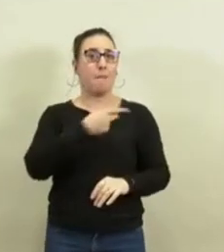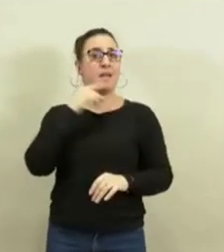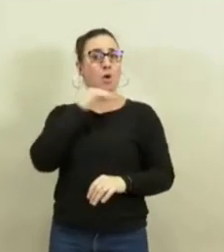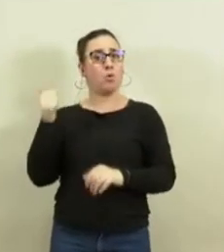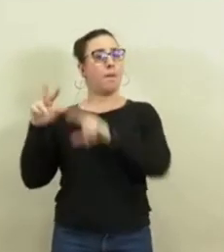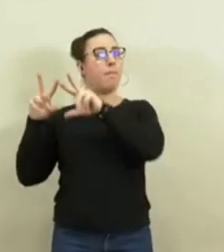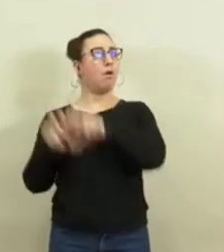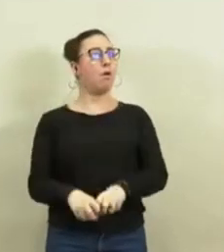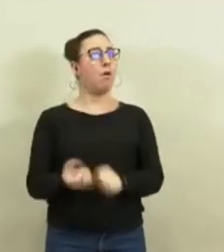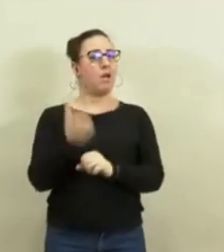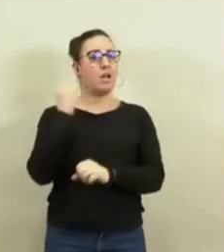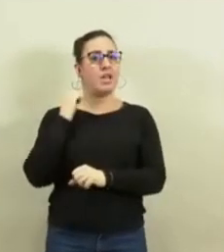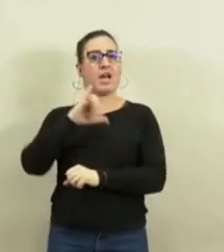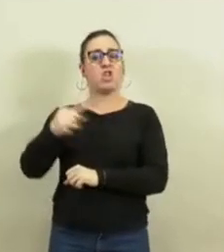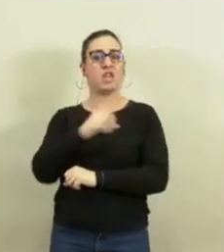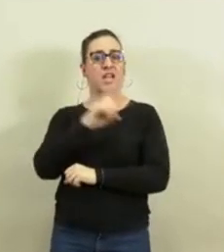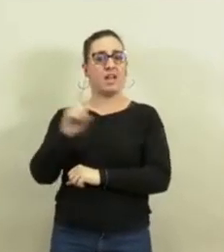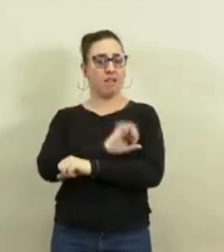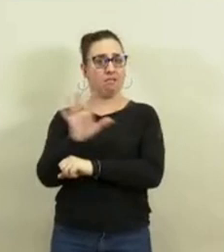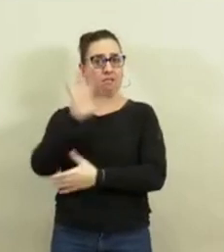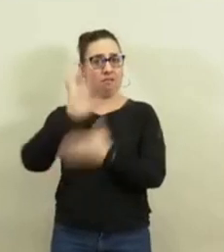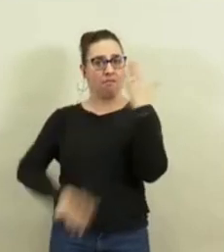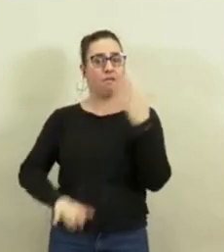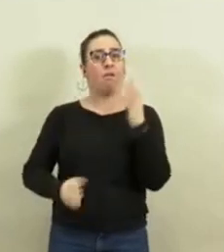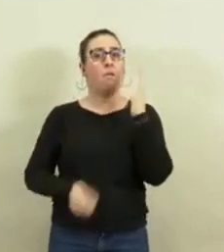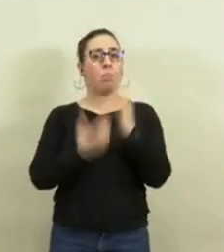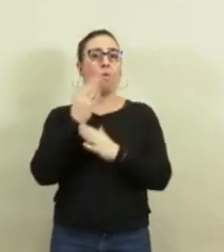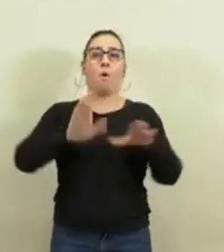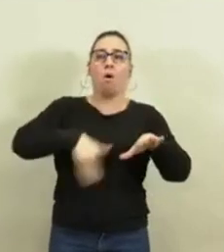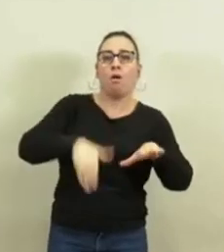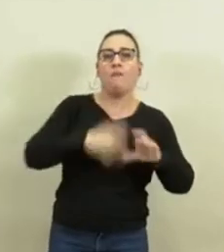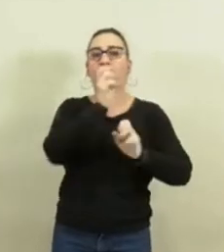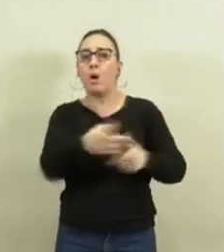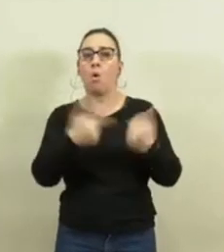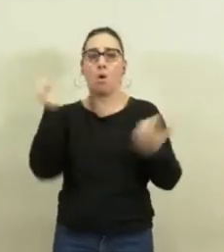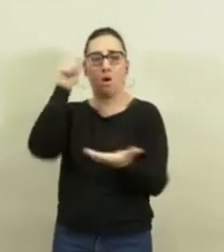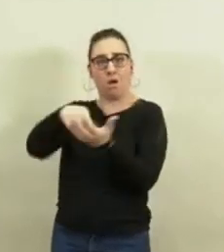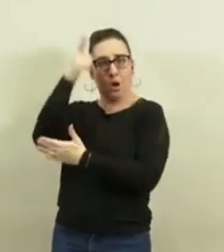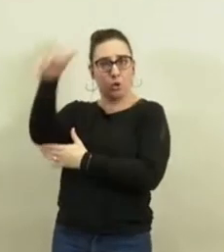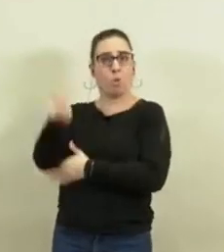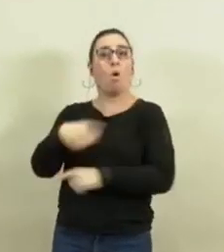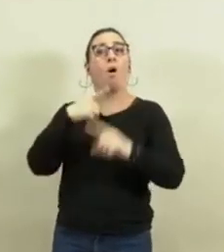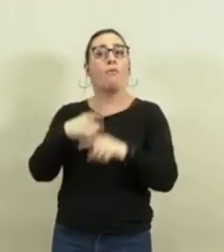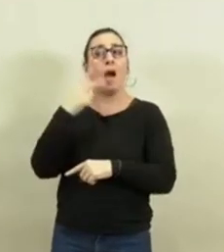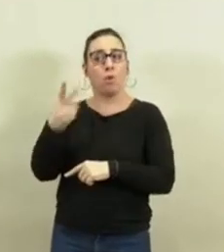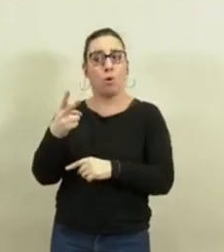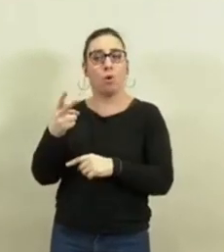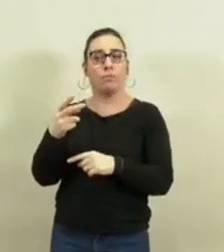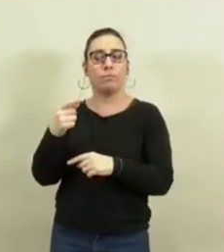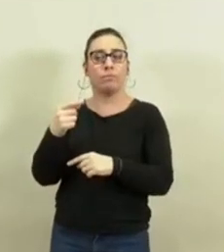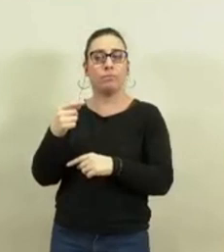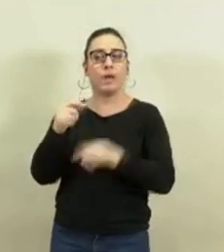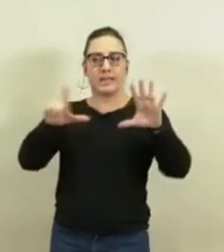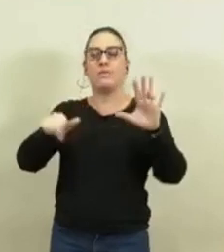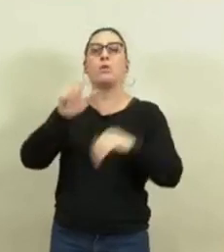urgentiste parue hier dans le JDD démontre que l'arrivée de ces véhicules en libre service à Lyon a multiplié le nombre d'accidents par